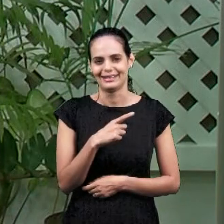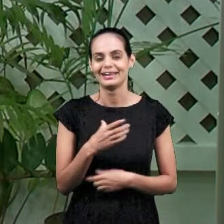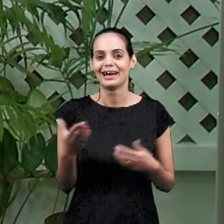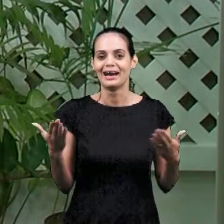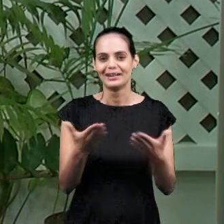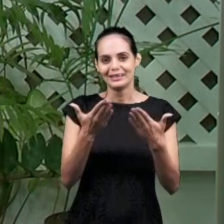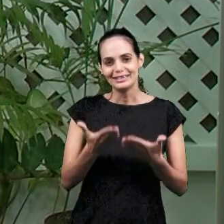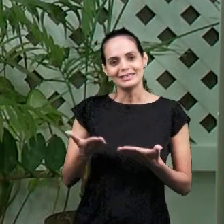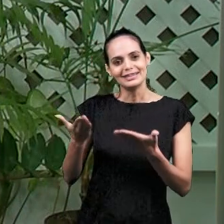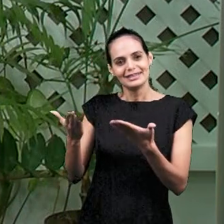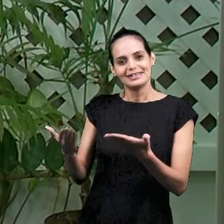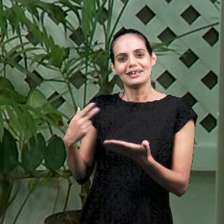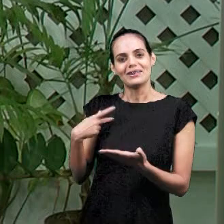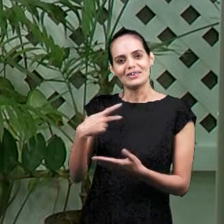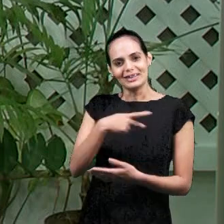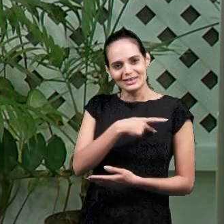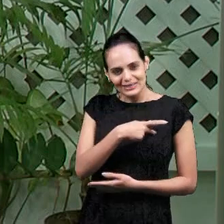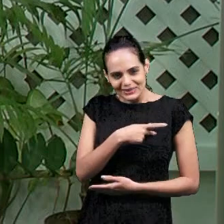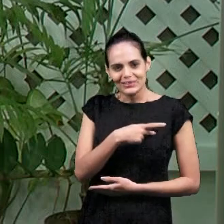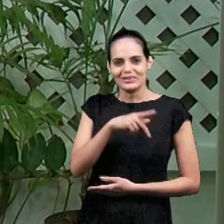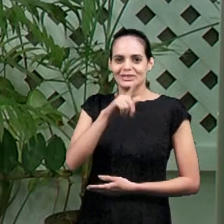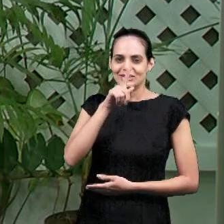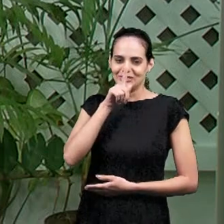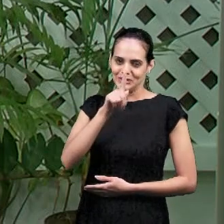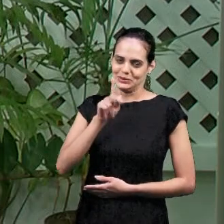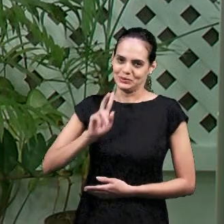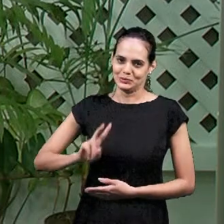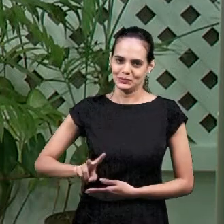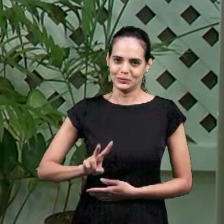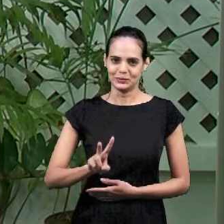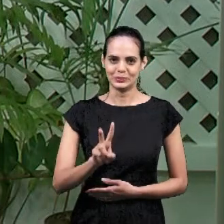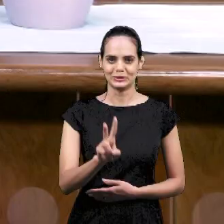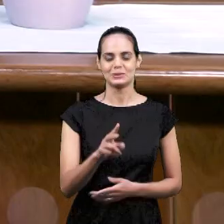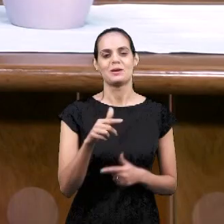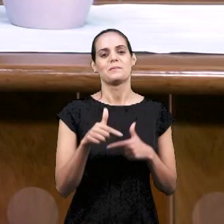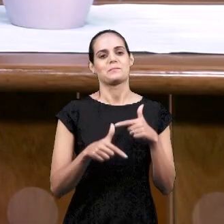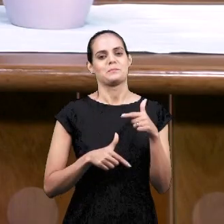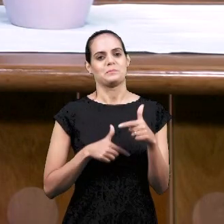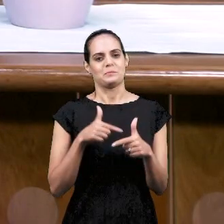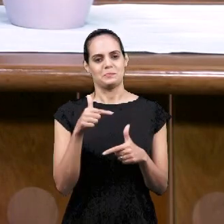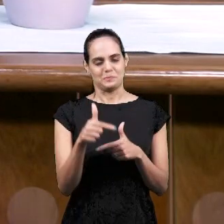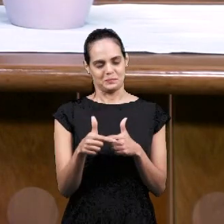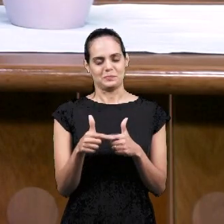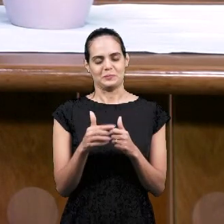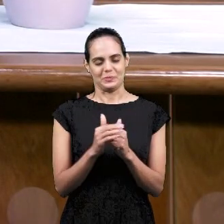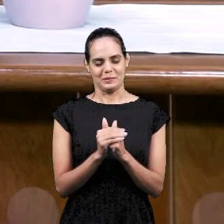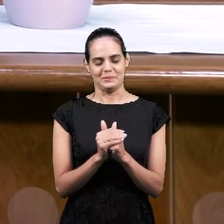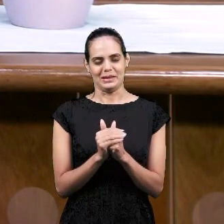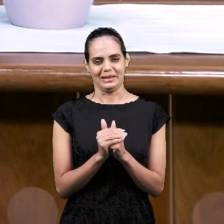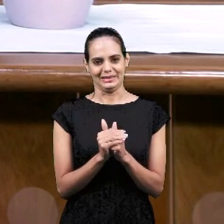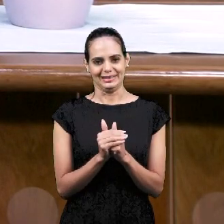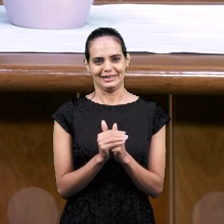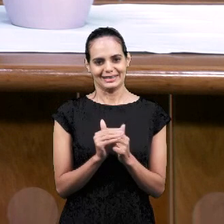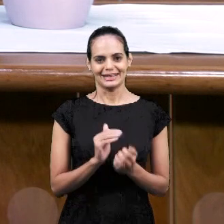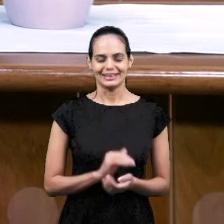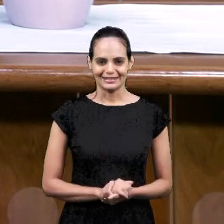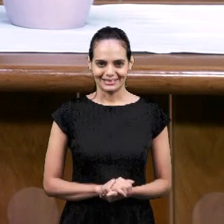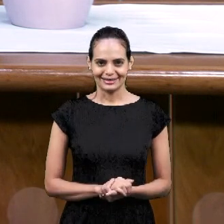est tolérant et je passe la parole à lui afin qu'il puisse donner la continuité à ce travail.